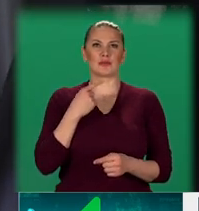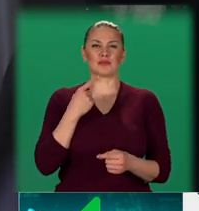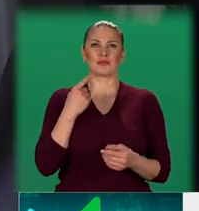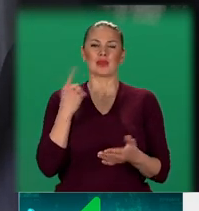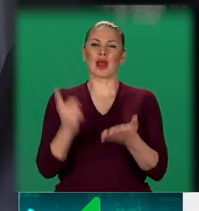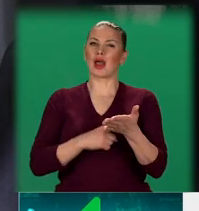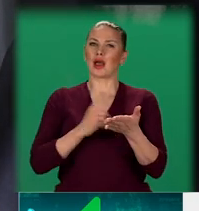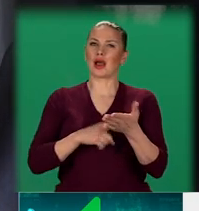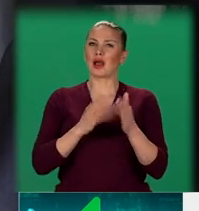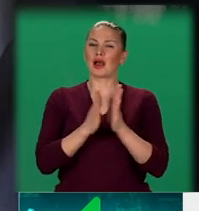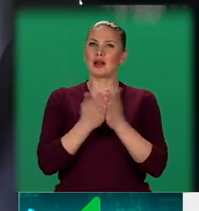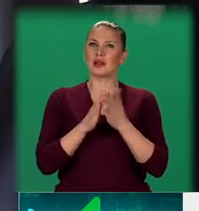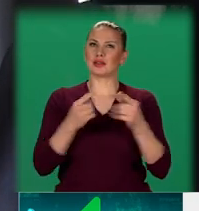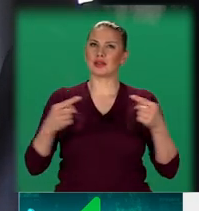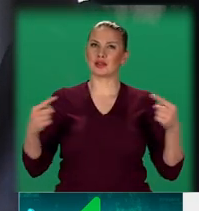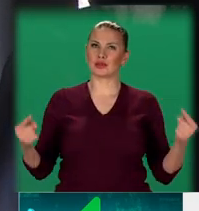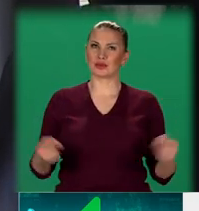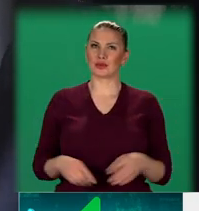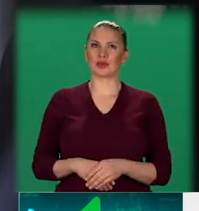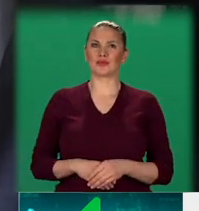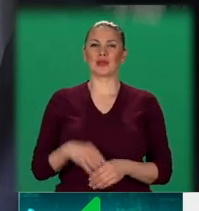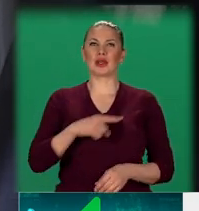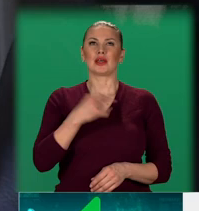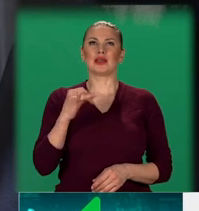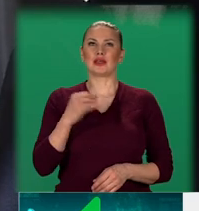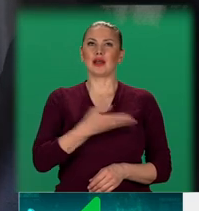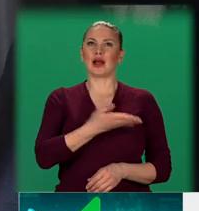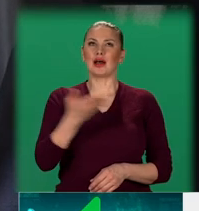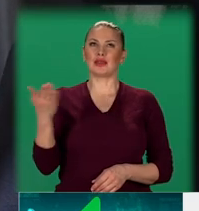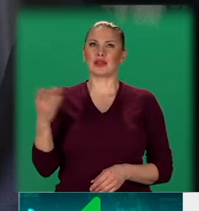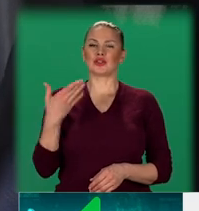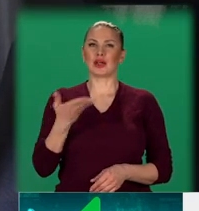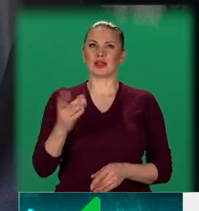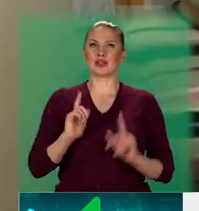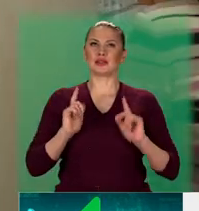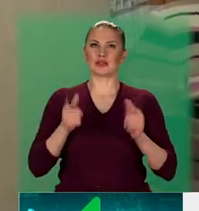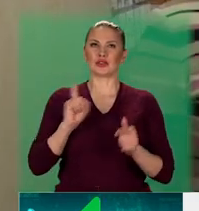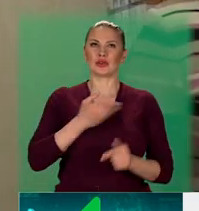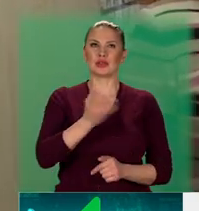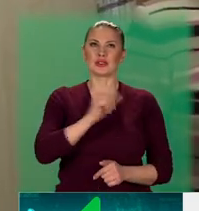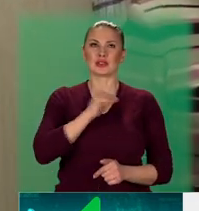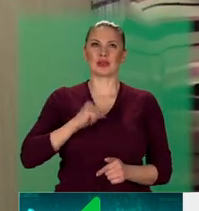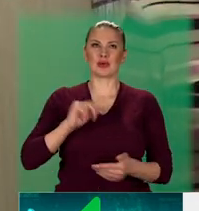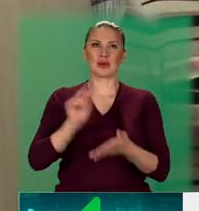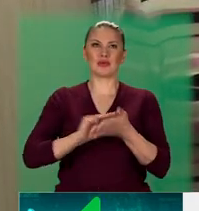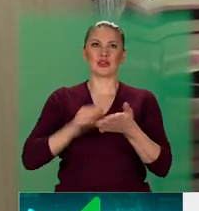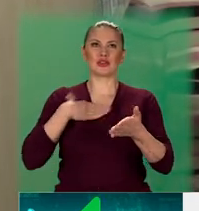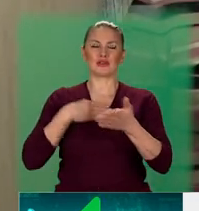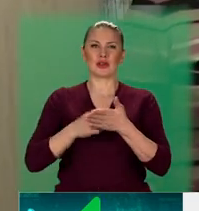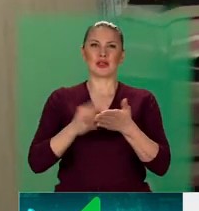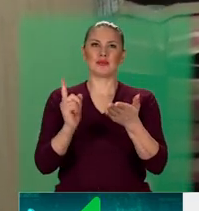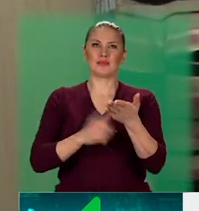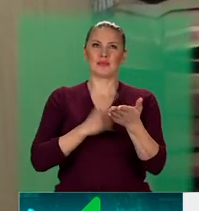а вот это бы я хотела почитать. И однажды она призналась в том, что она пишет свои произведения. Здравствуйте, Ирина Николаевна, я вам